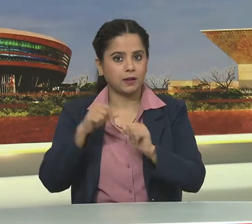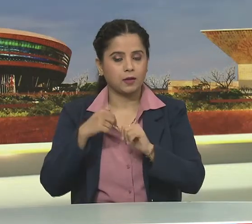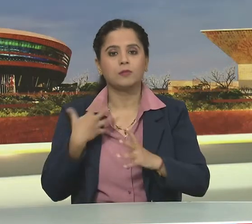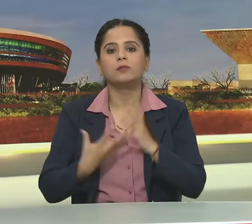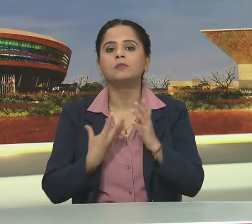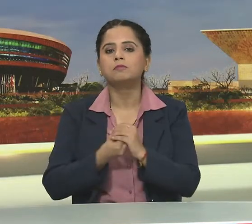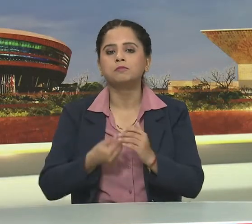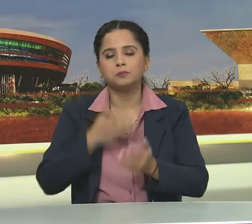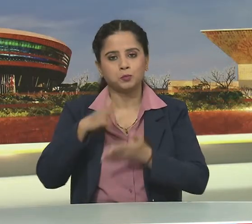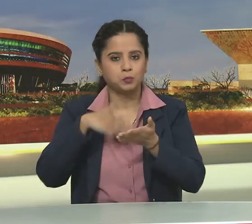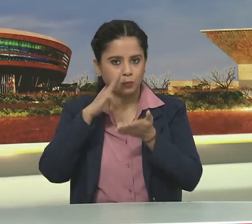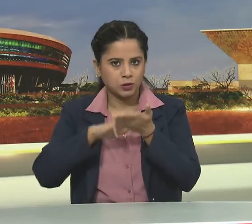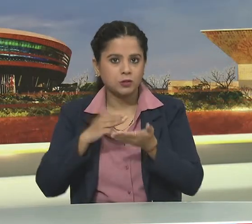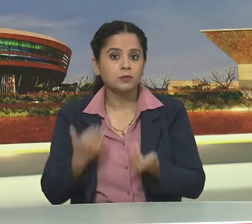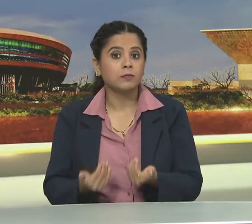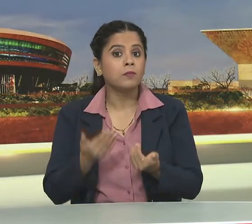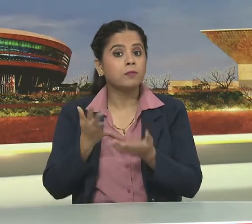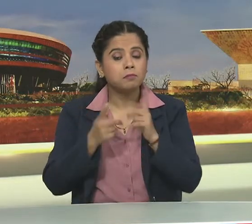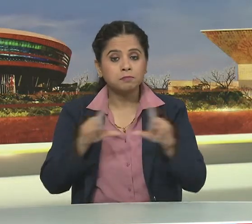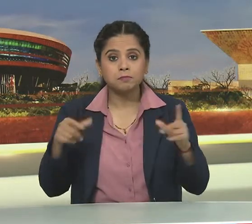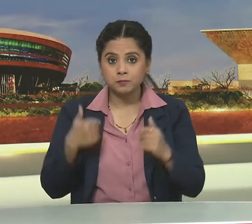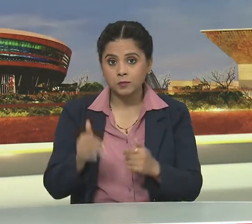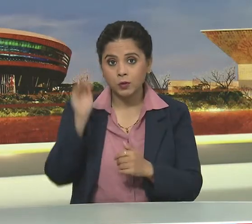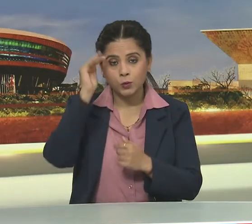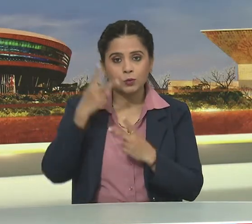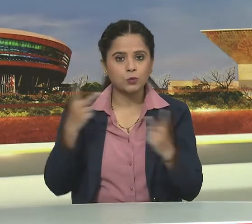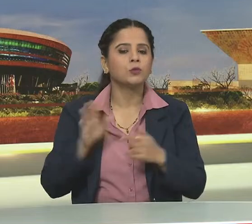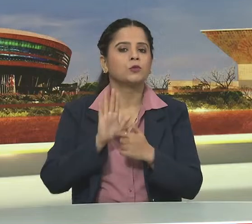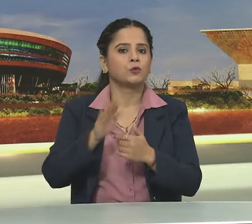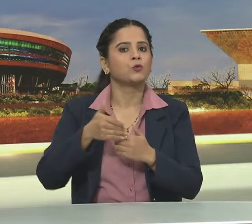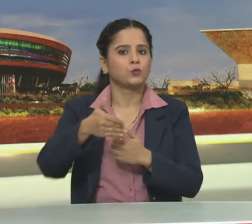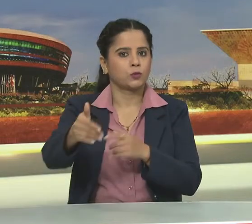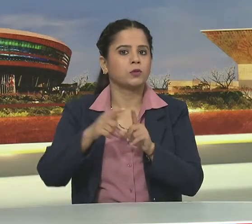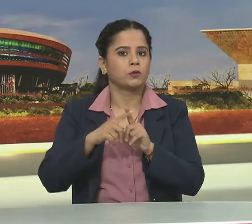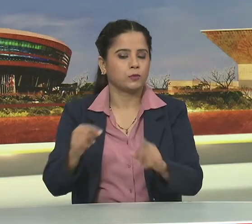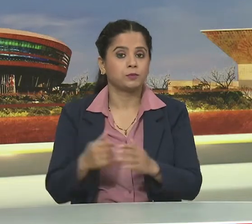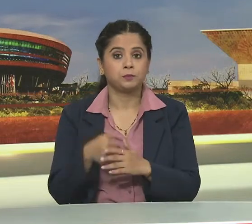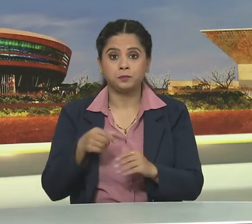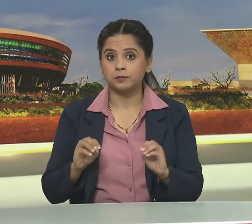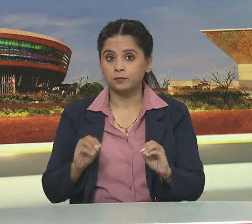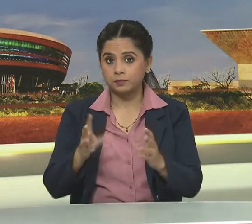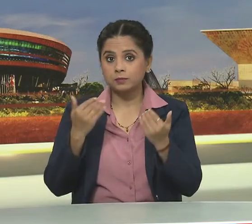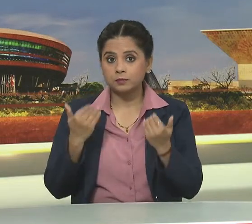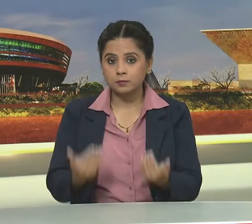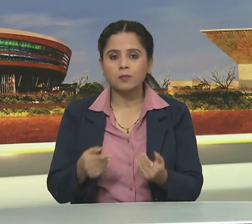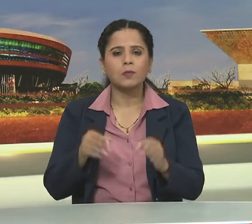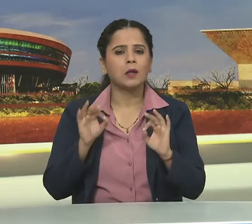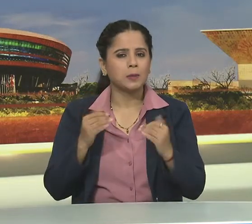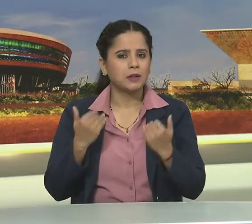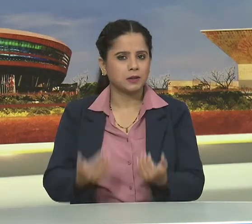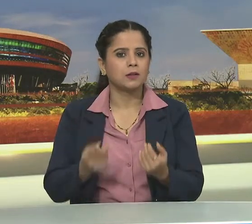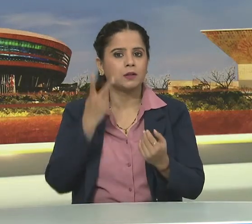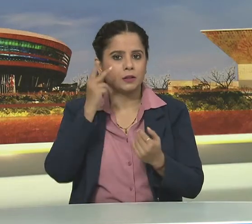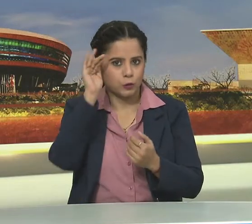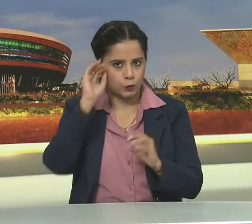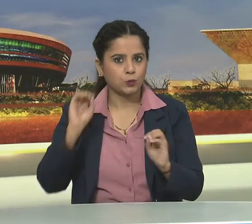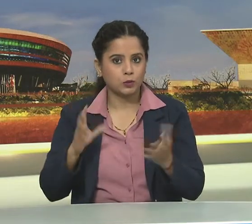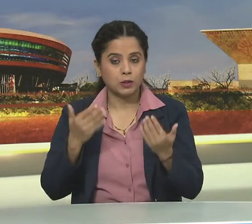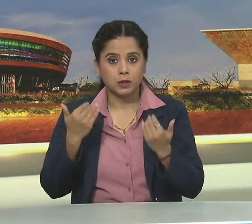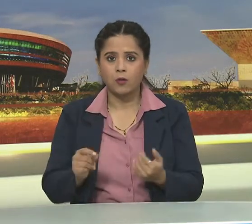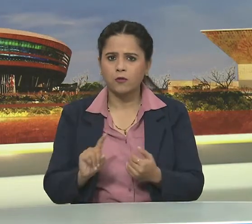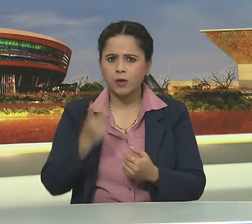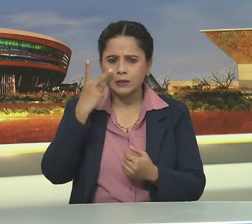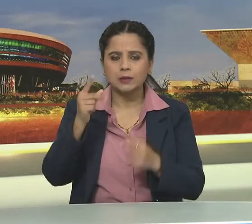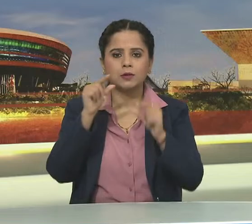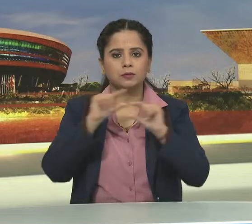मेरी सहयोगी मनीषा, जो खबरों को सांकेतिक भाषा में आप तक पहुंचाएंगी। तो चलिए शुरुआत करते हैं इस खास बुलेटिन की और सबसे पहले देखते